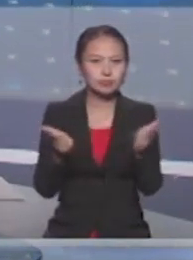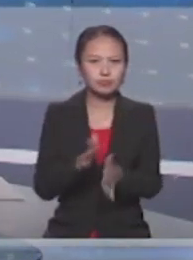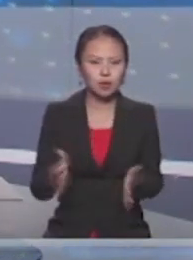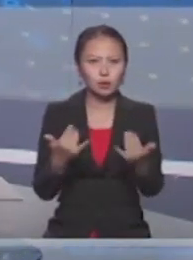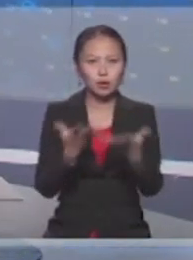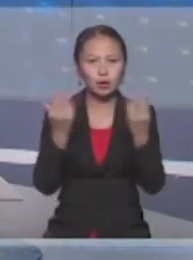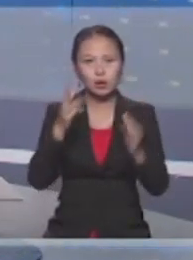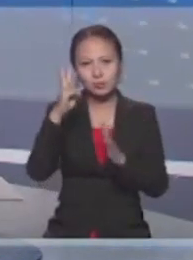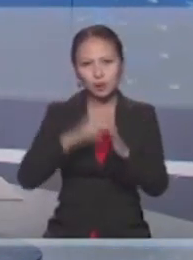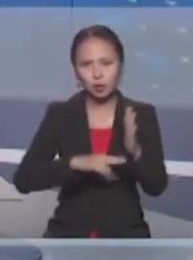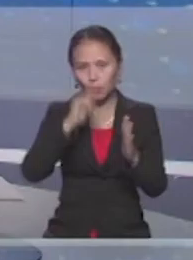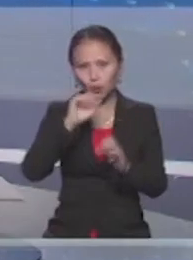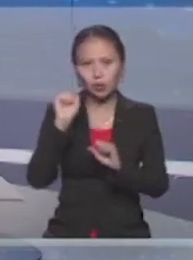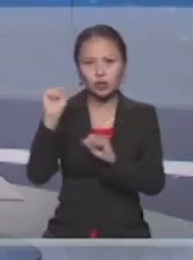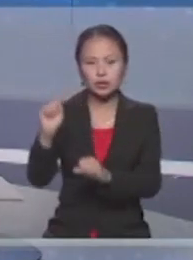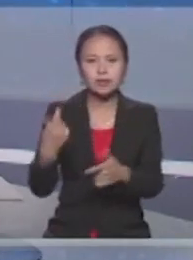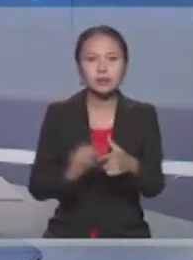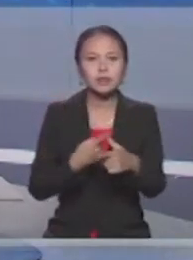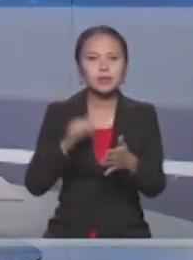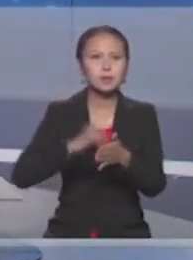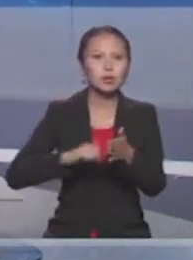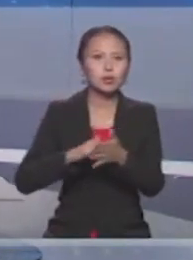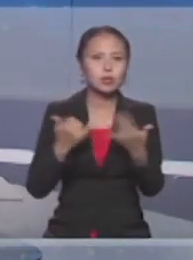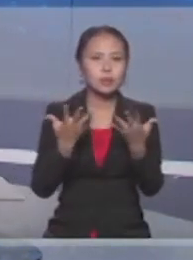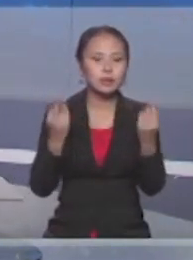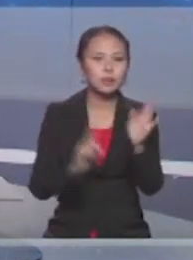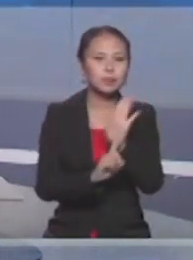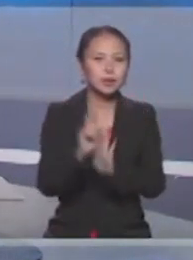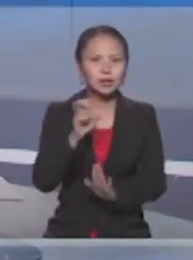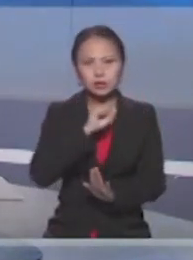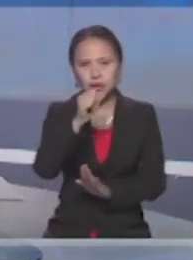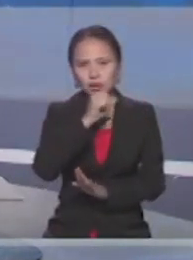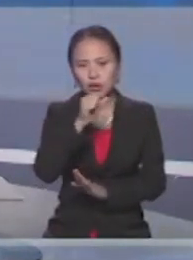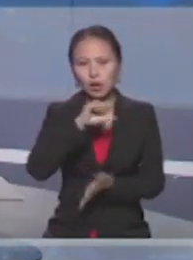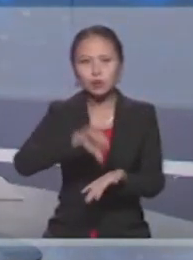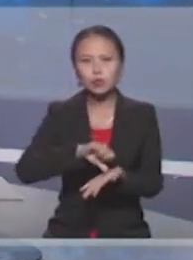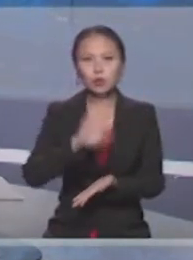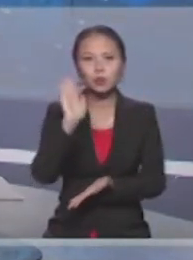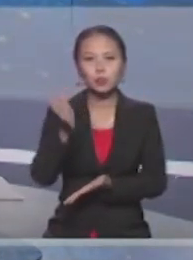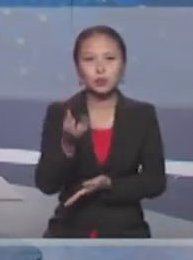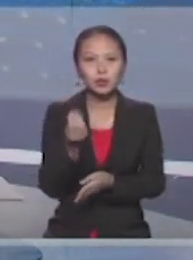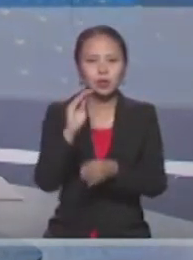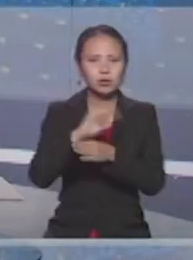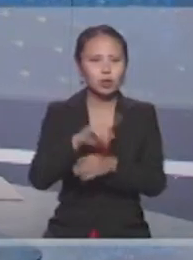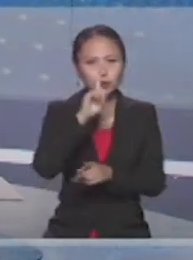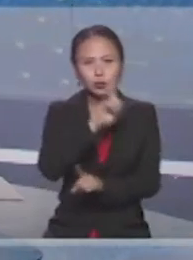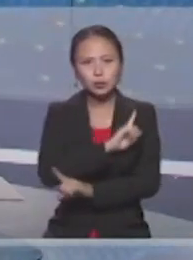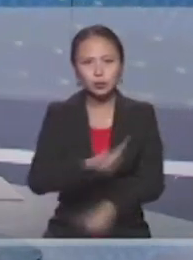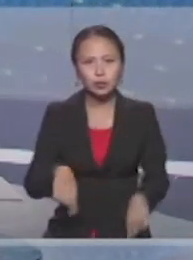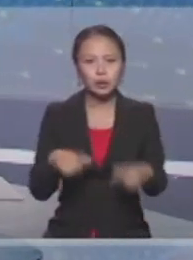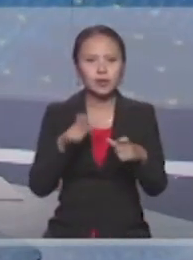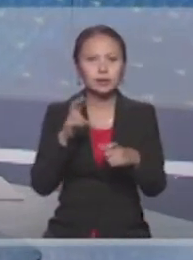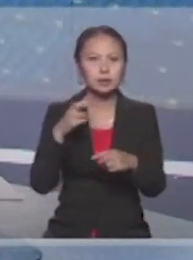етті. Бұл туралы айыптаушылардың қорғаушылары жеткізді. Себебі бүгіннен бастап сот процесі тілшілердің қатысуынсыз өтуде. Сондай-ақ